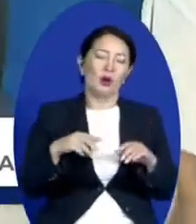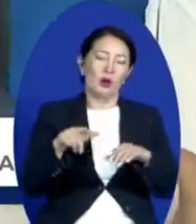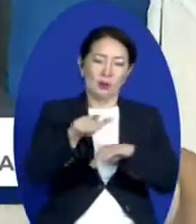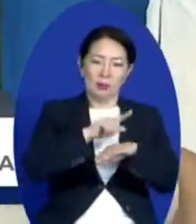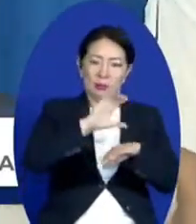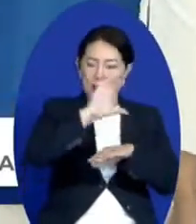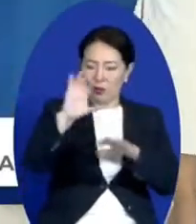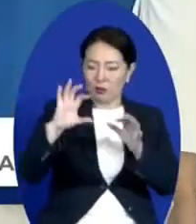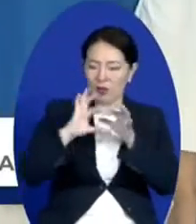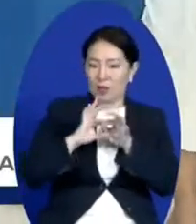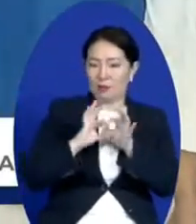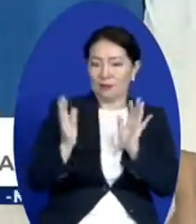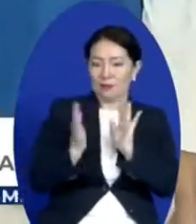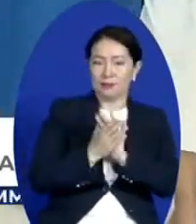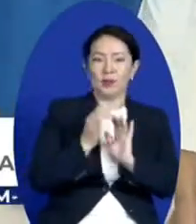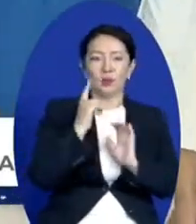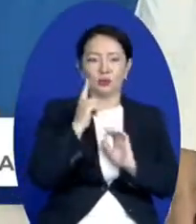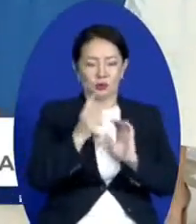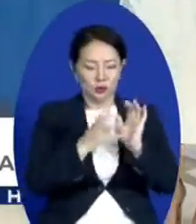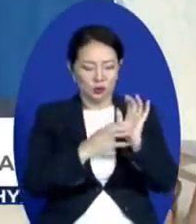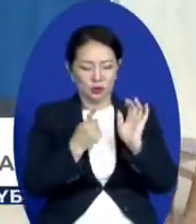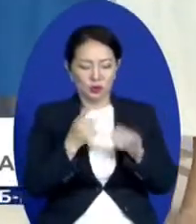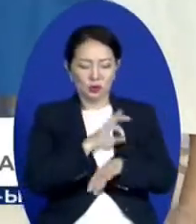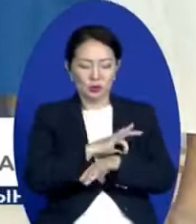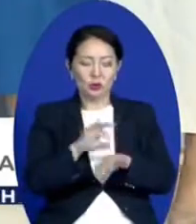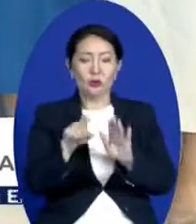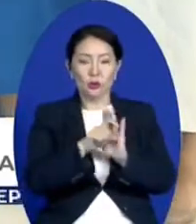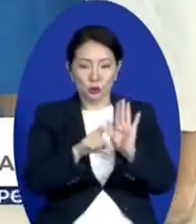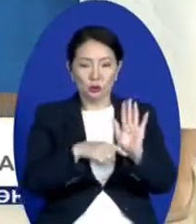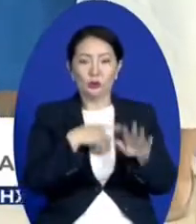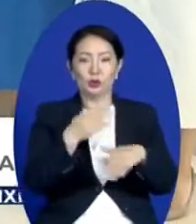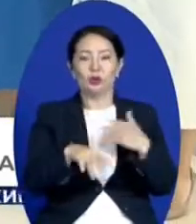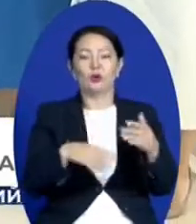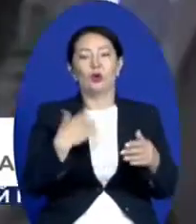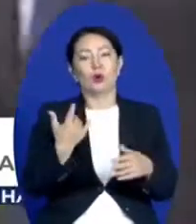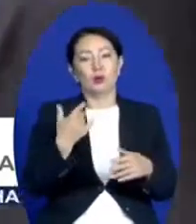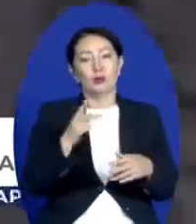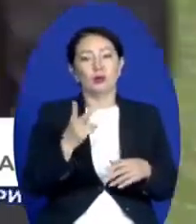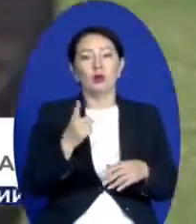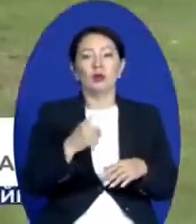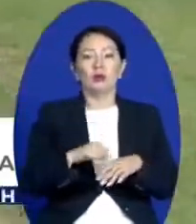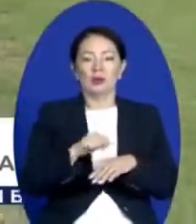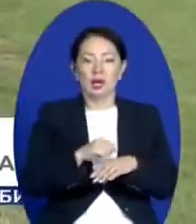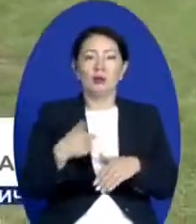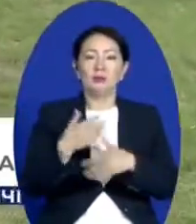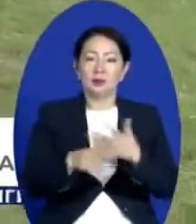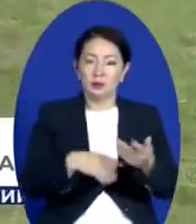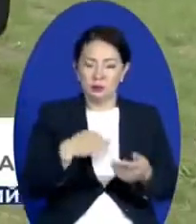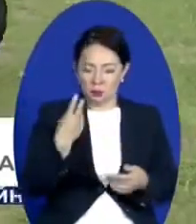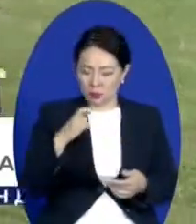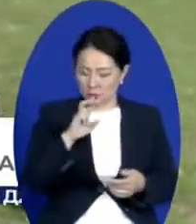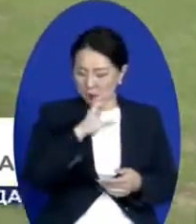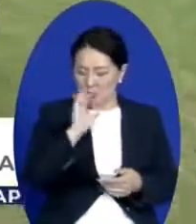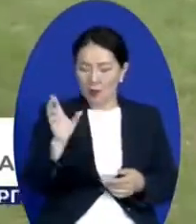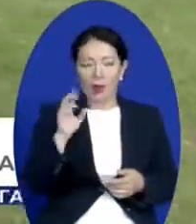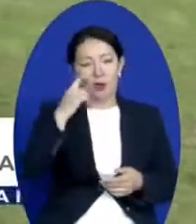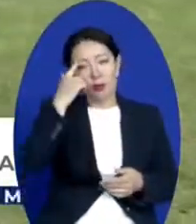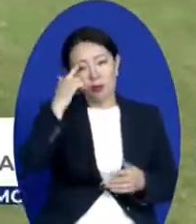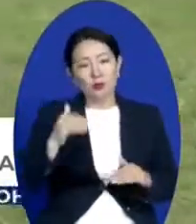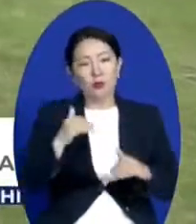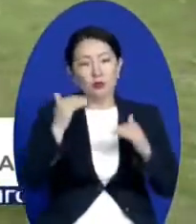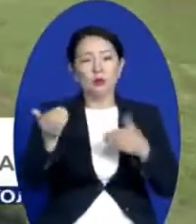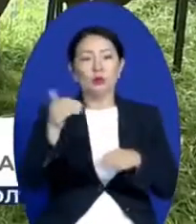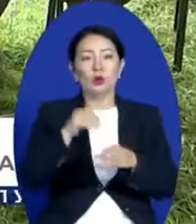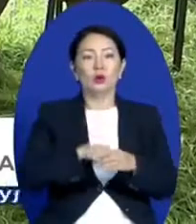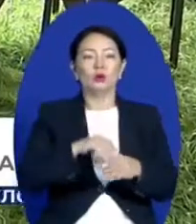байгууллагуудтай хамтран 191 төсөл хөтөлбөрийг Улаанбаатар хот болон 21 аймагт хэрэгжүүлжээ. Нэгдсэн үндэсний байгууллагын Монголын хөгжилд